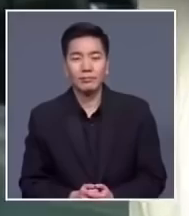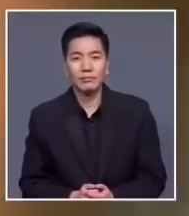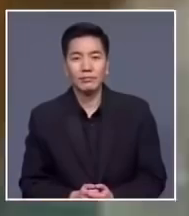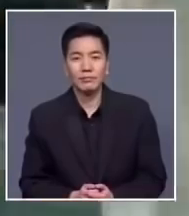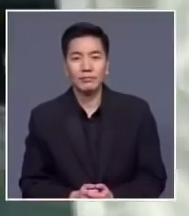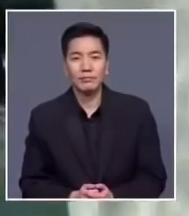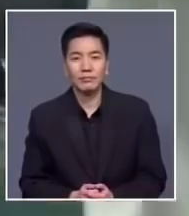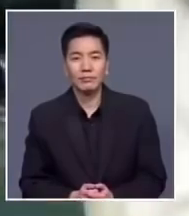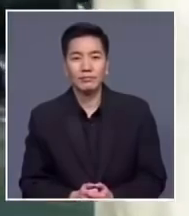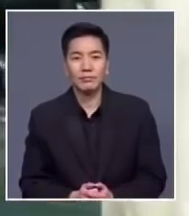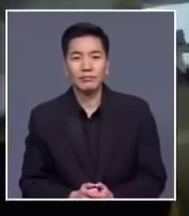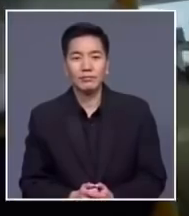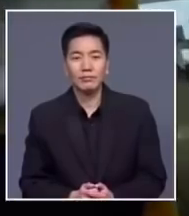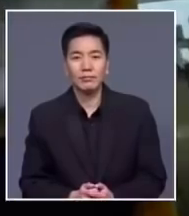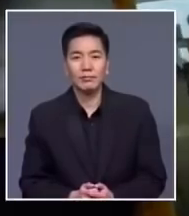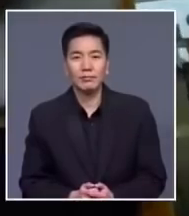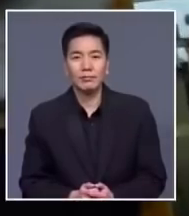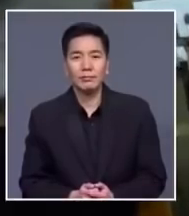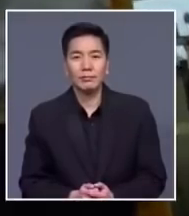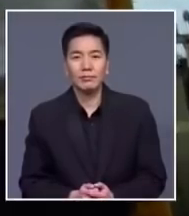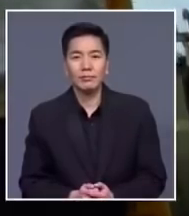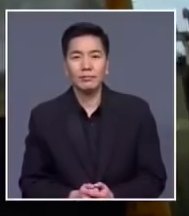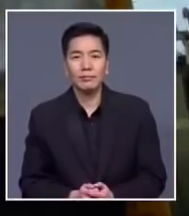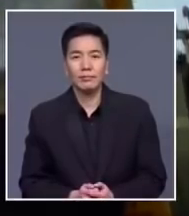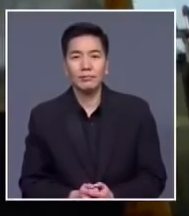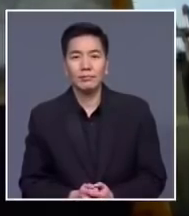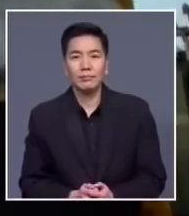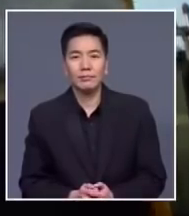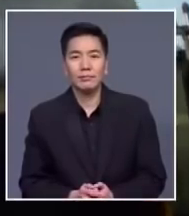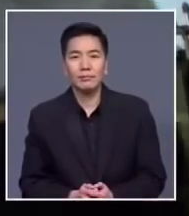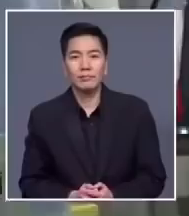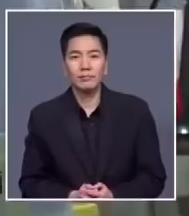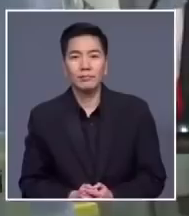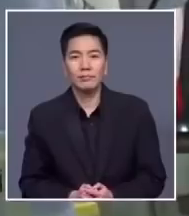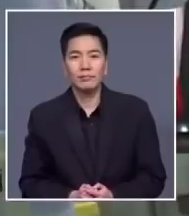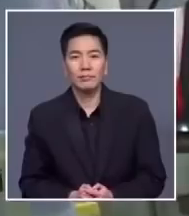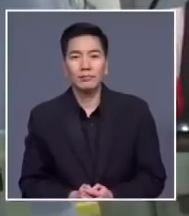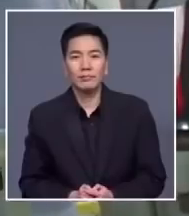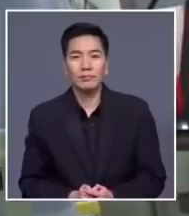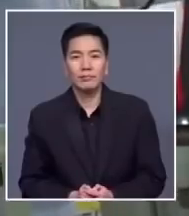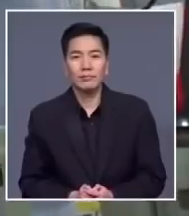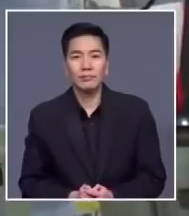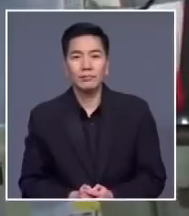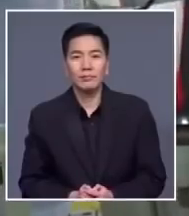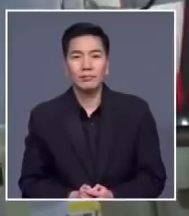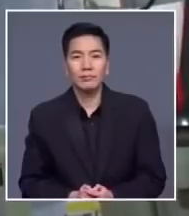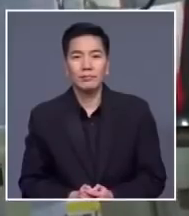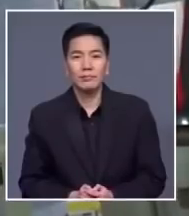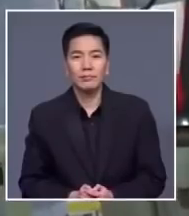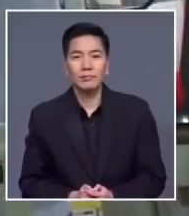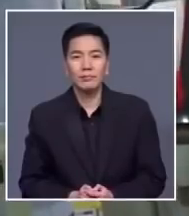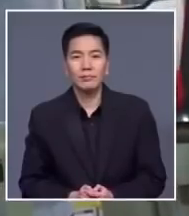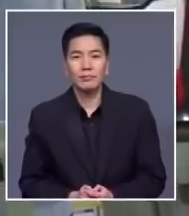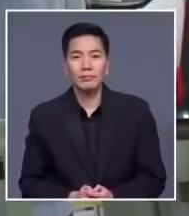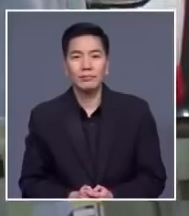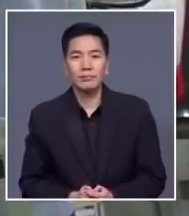치고막이하는타국사람들이도리어안하니까자기같이못하겠다고나간적이있어요그때좀